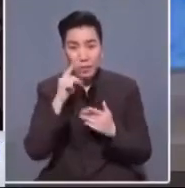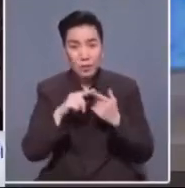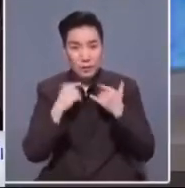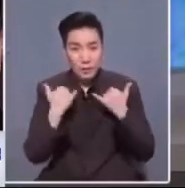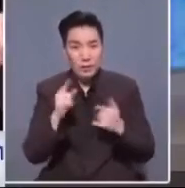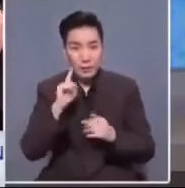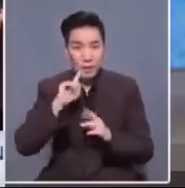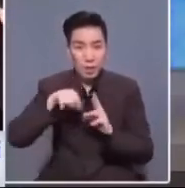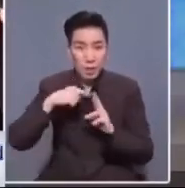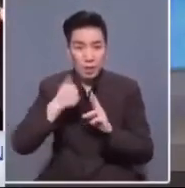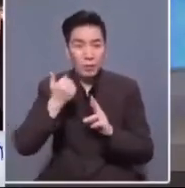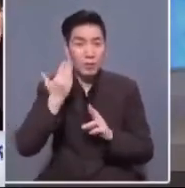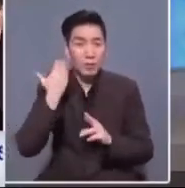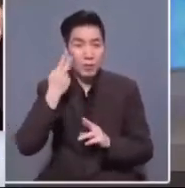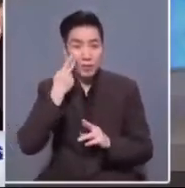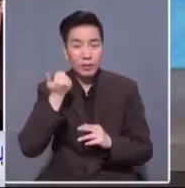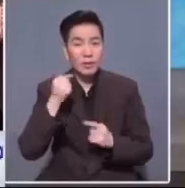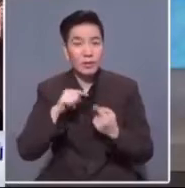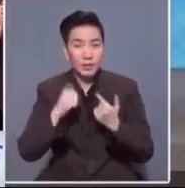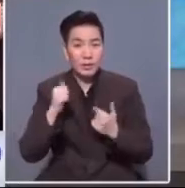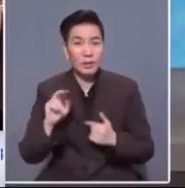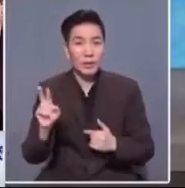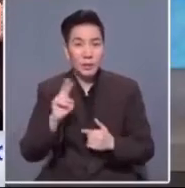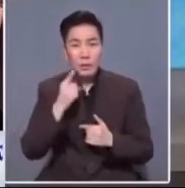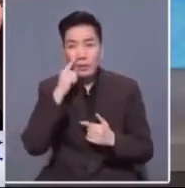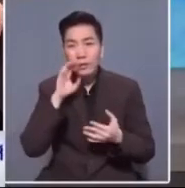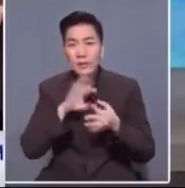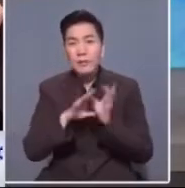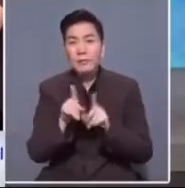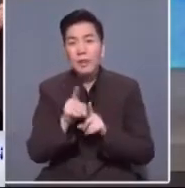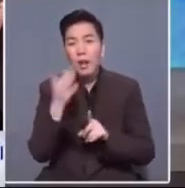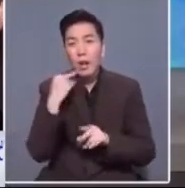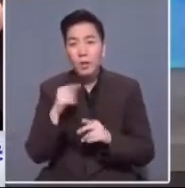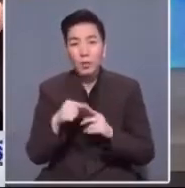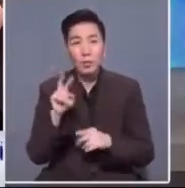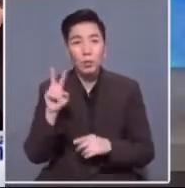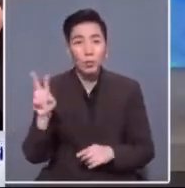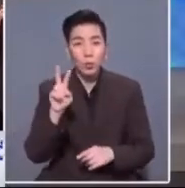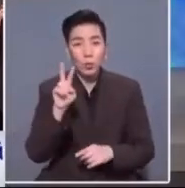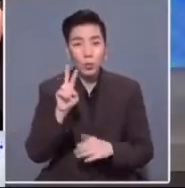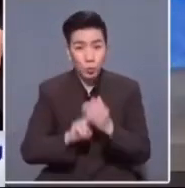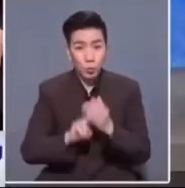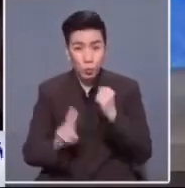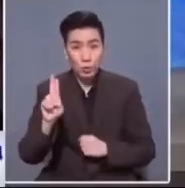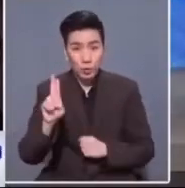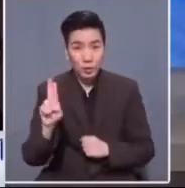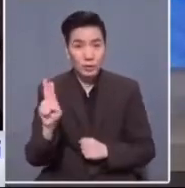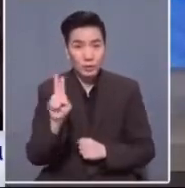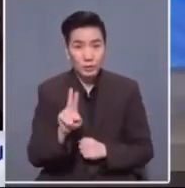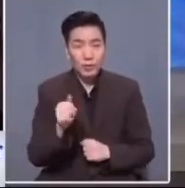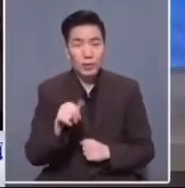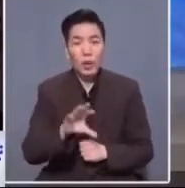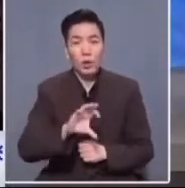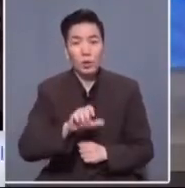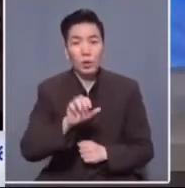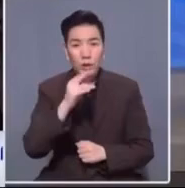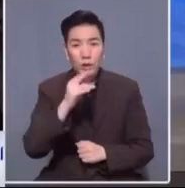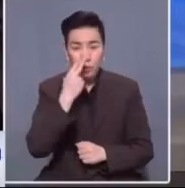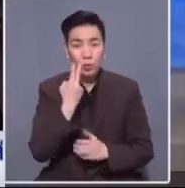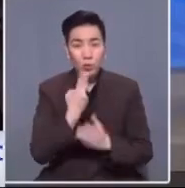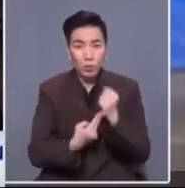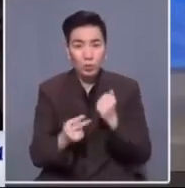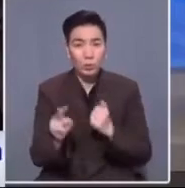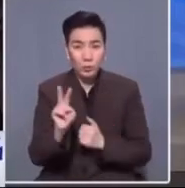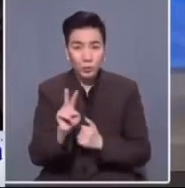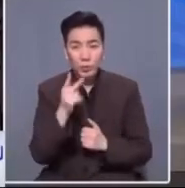แล้วนะคะอีกรอบนึงจากเมื่อสักครู่ สวยไหมต้องสวยเหมือนกันนะ สวยสวยสวยเป็นคู่หูคู่ซีสวยหล่อที่สุดในช่องเก้าแล้วนะคะเขา